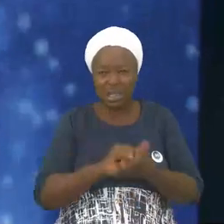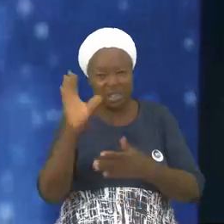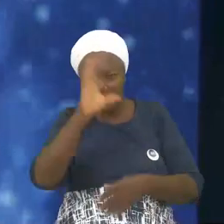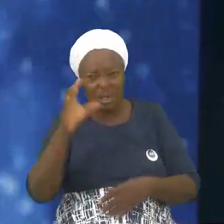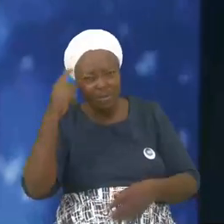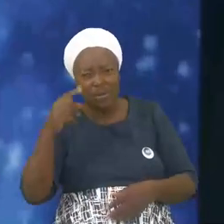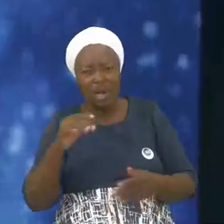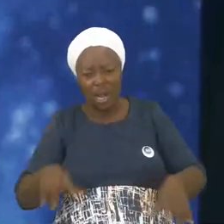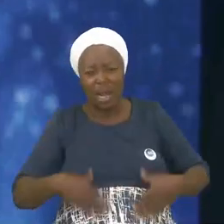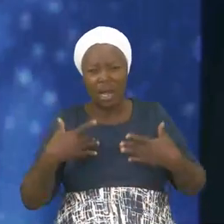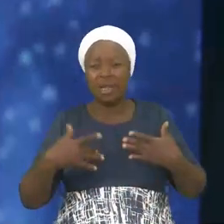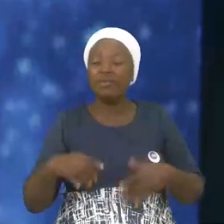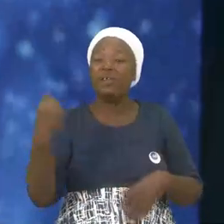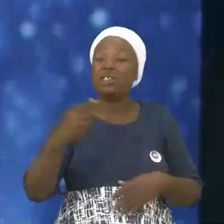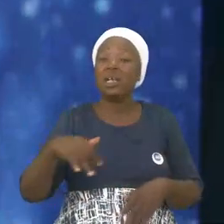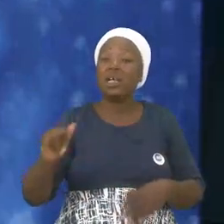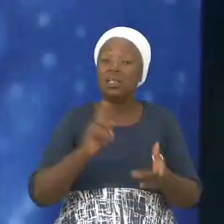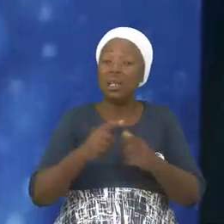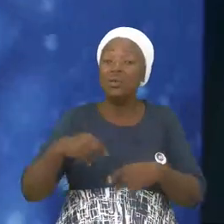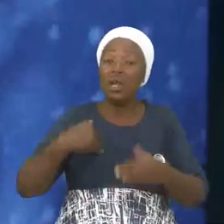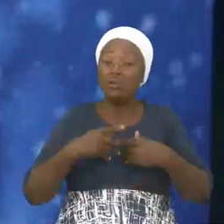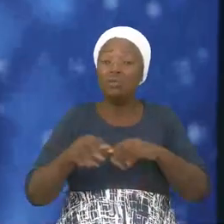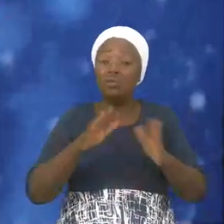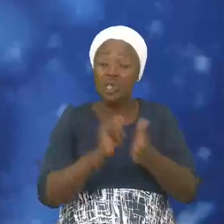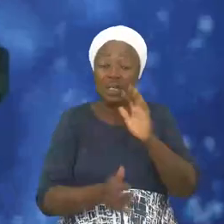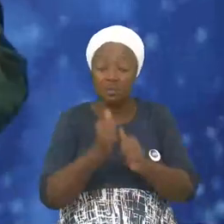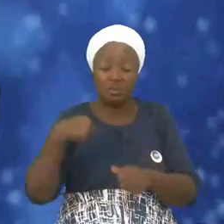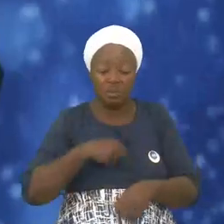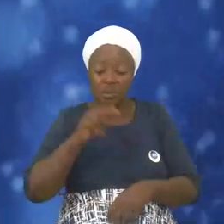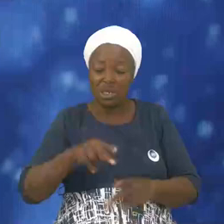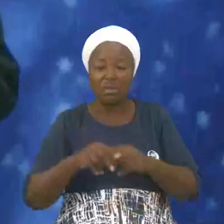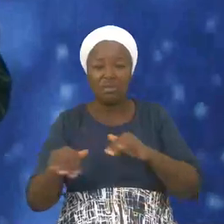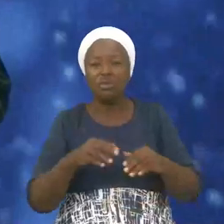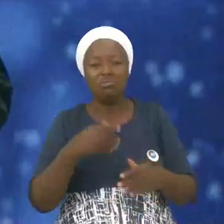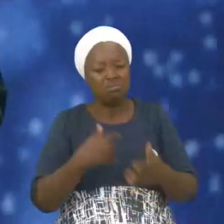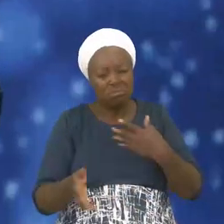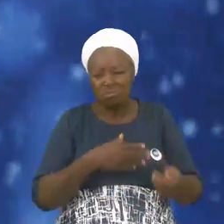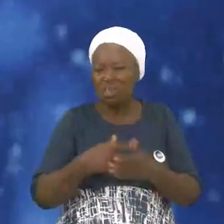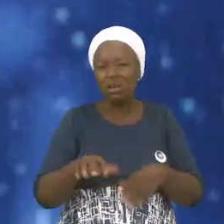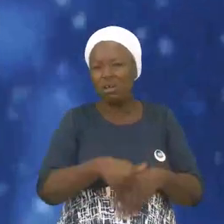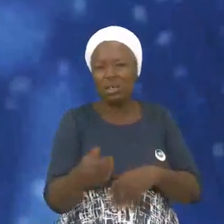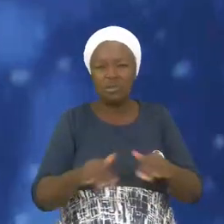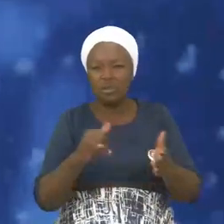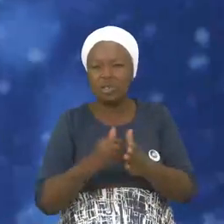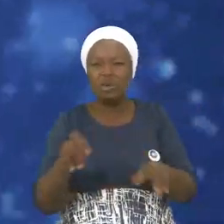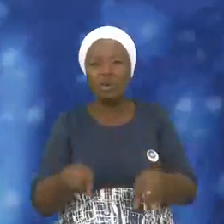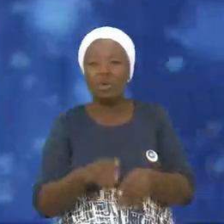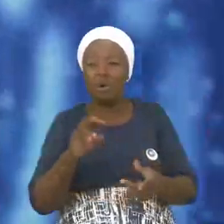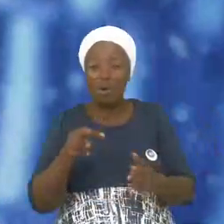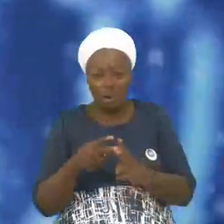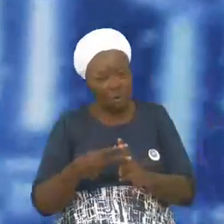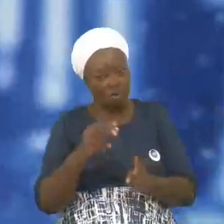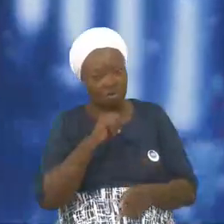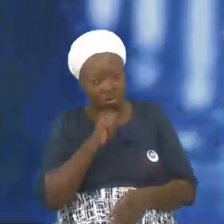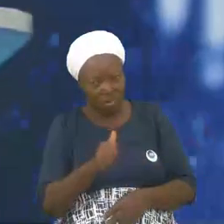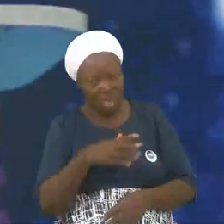du salut. C'est nous qui cherchons la vie éternelle. Et nous faisons ce que nous devons faire. Que